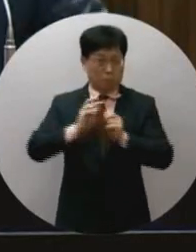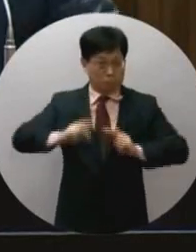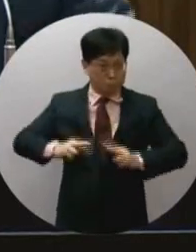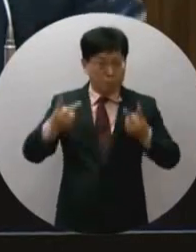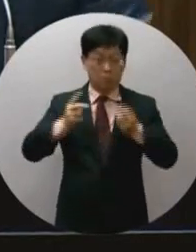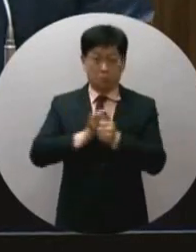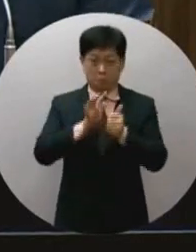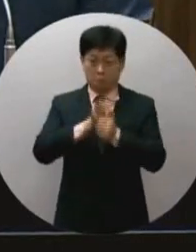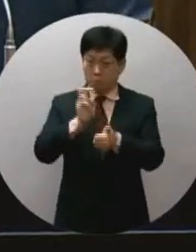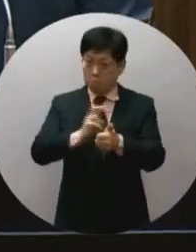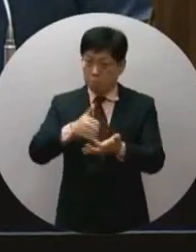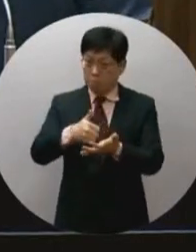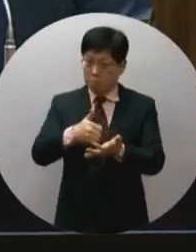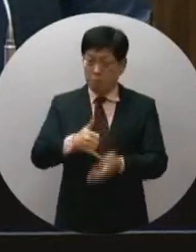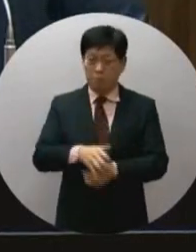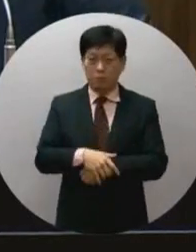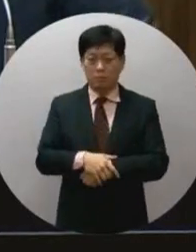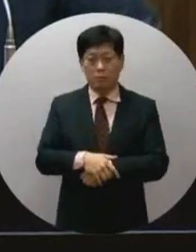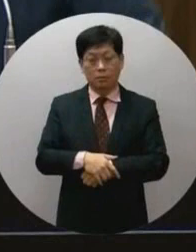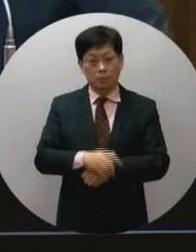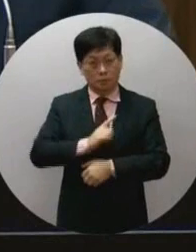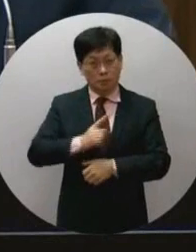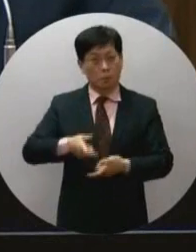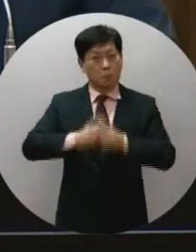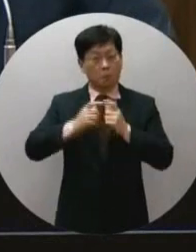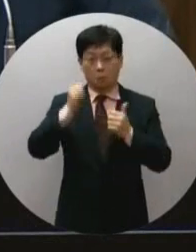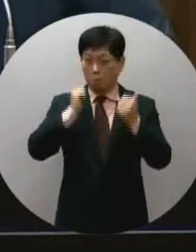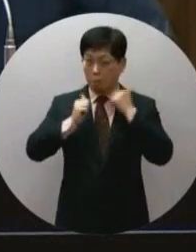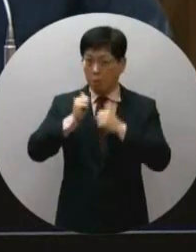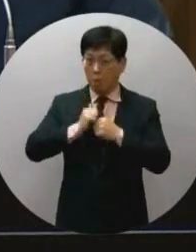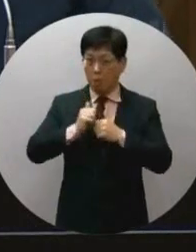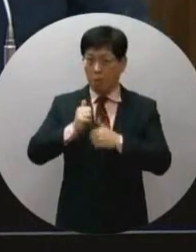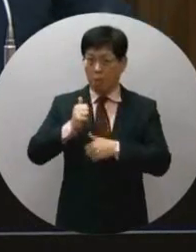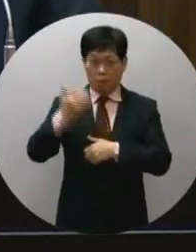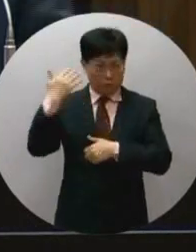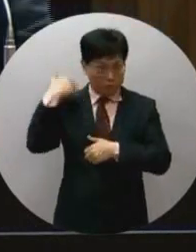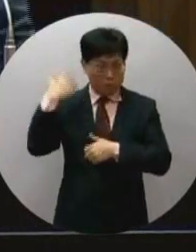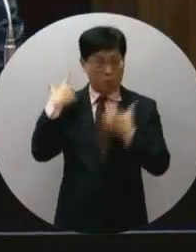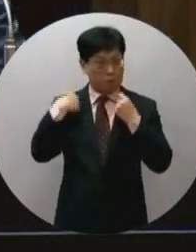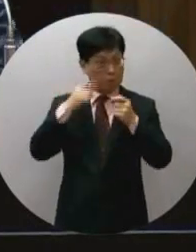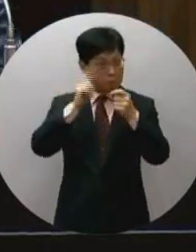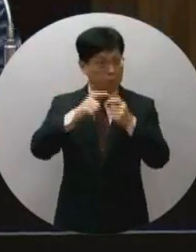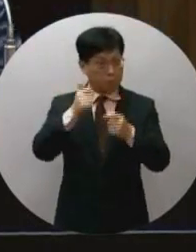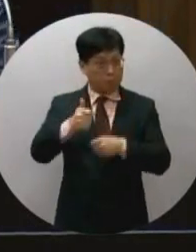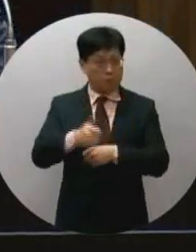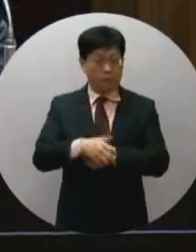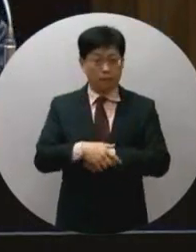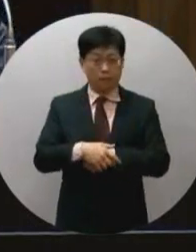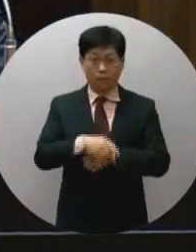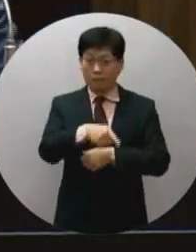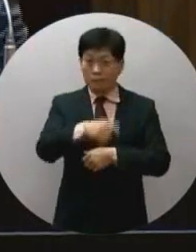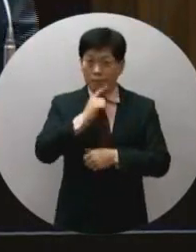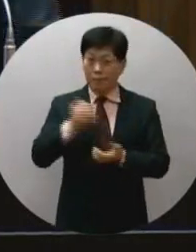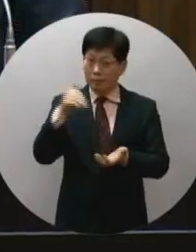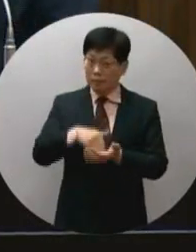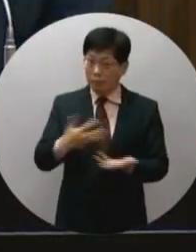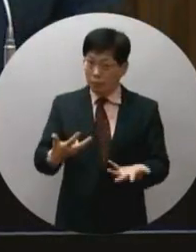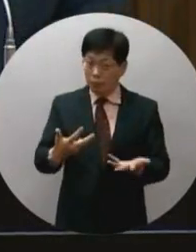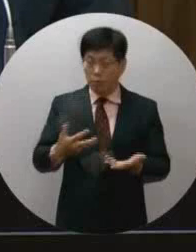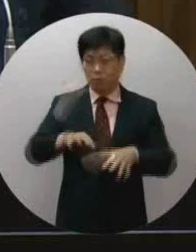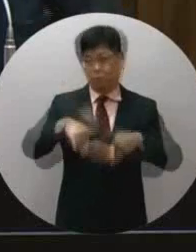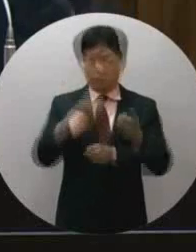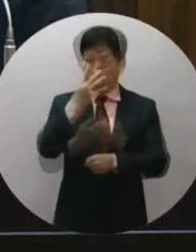赖清德骂了一顿，然后也把蔡英文骂了一顿，那大家一定会很好奇说，那民进党现在到底在干嘛？是在内讧